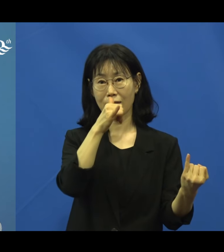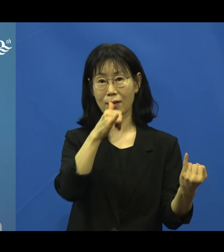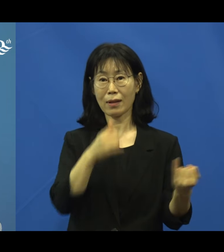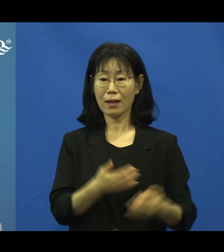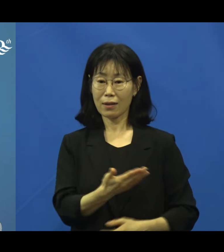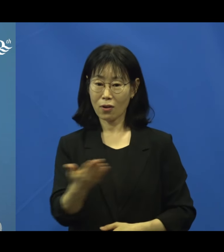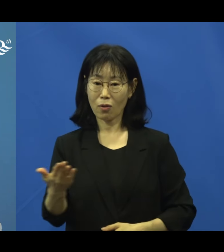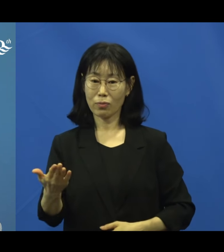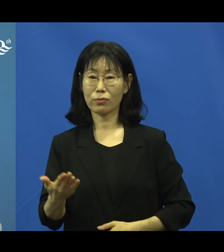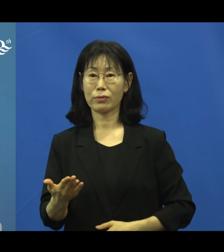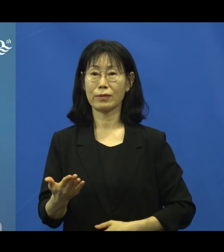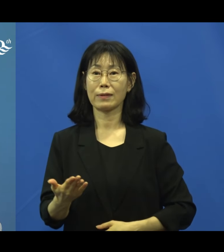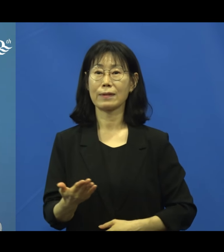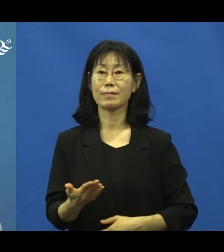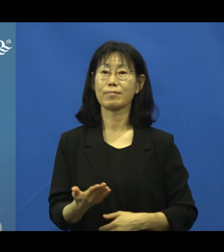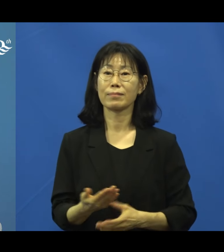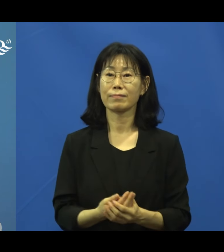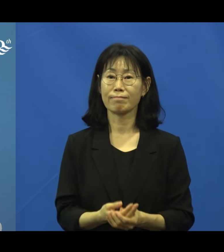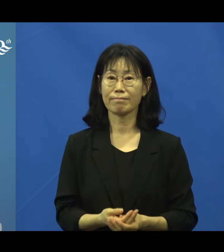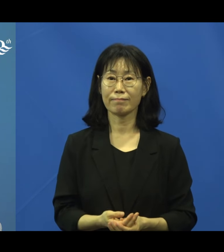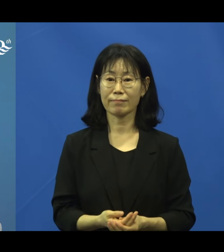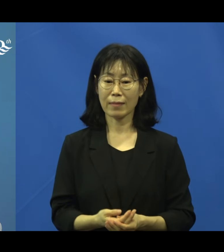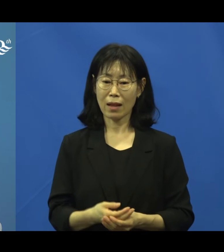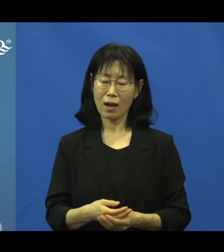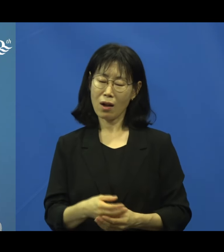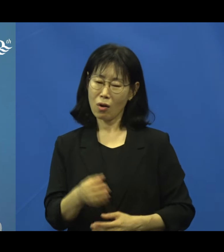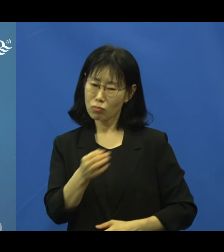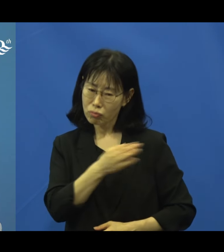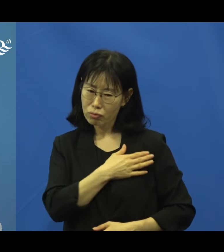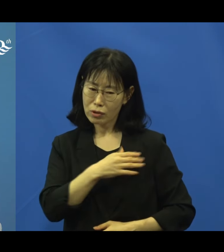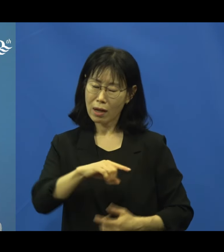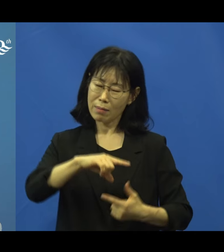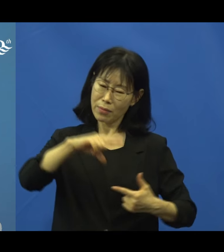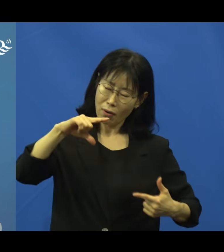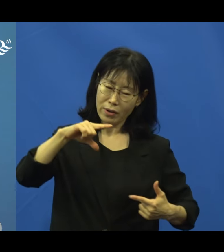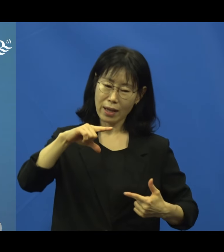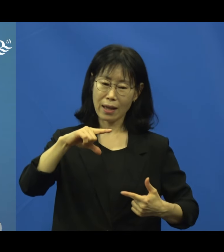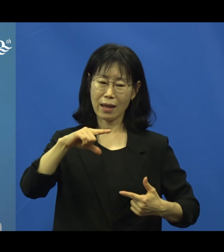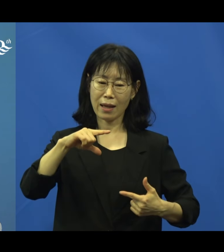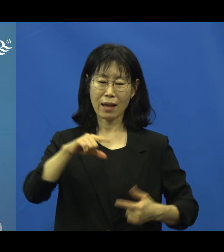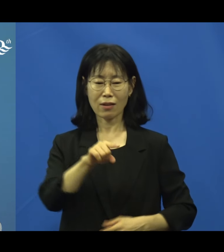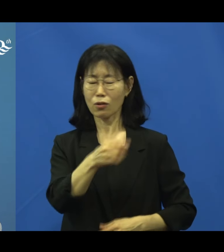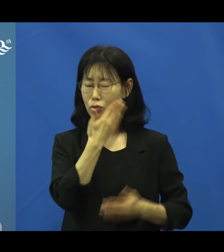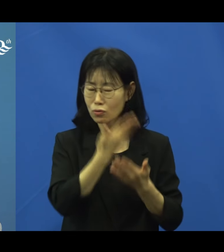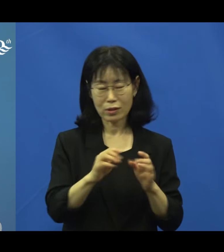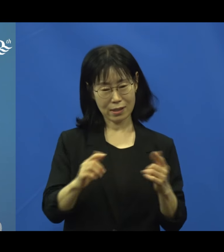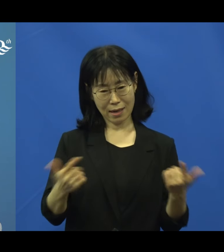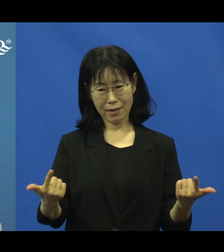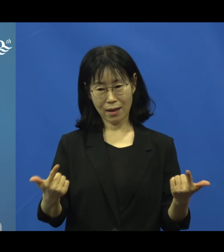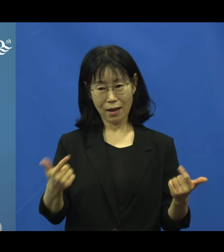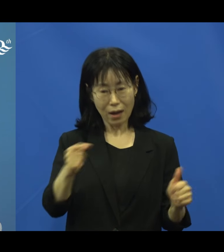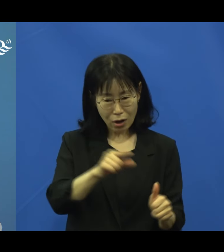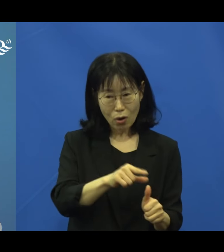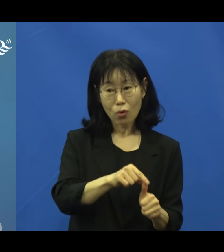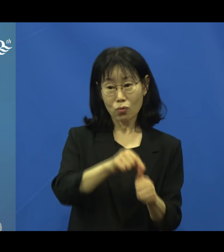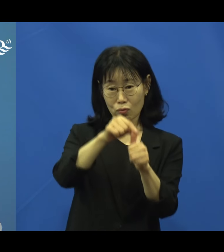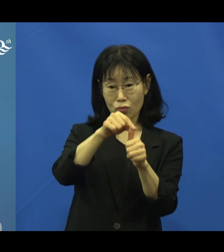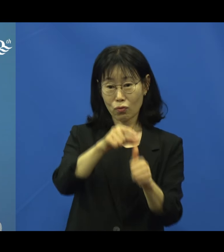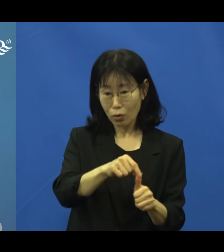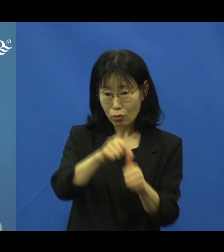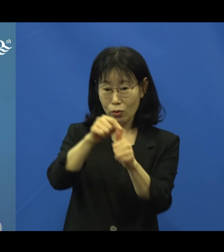서로를 비교하고. 그러나 결정적인 순간에 별 의미가 없어요. 중요한 건 누가 복음을 가지고 있나, 가스프를 누가 가지고 있냐, 굿뉴스를 누가 가지고